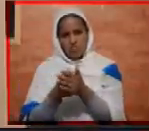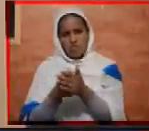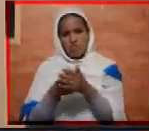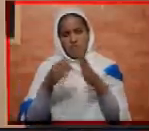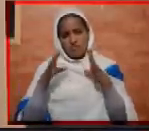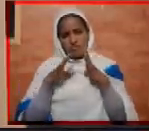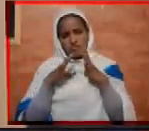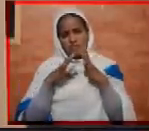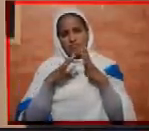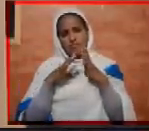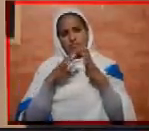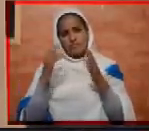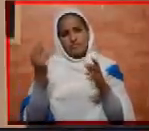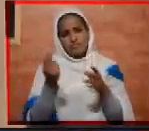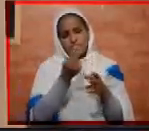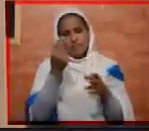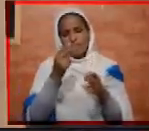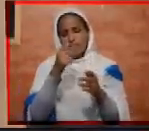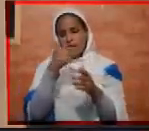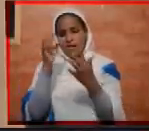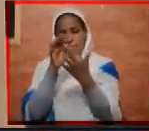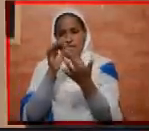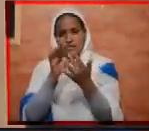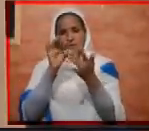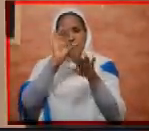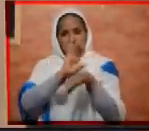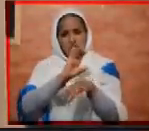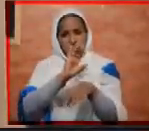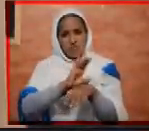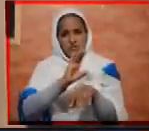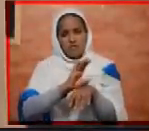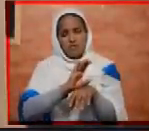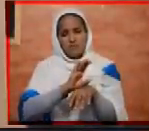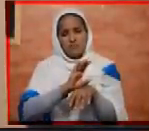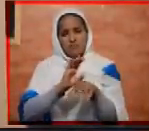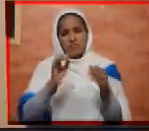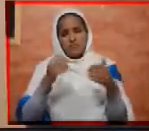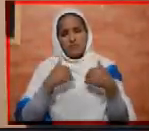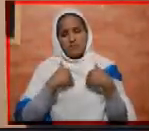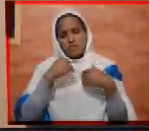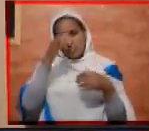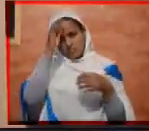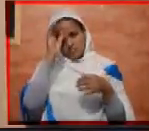ግን ያ በመቅረቱ የቤተክርስቲያን ምሁራን በዘመናዊ ባለመኖራቸው